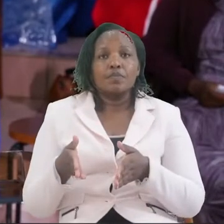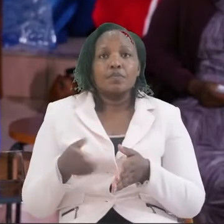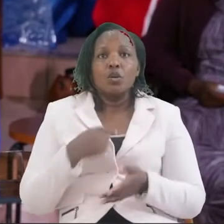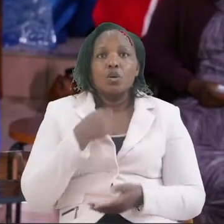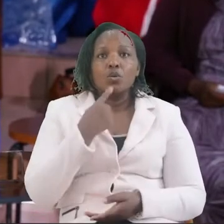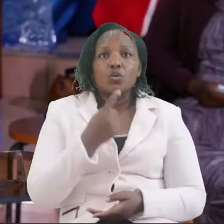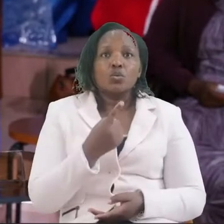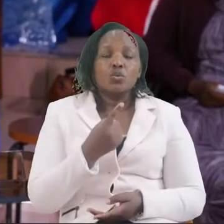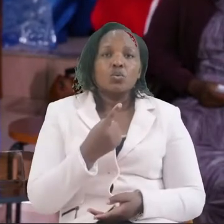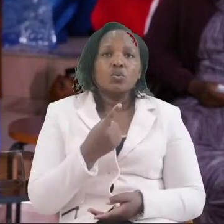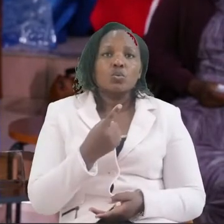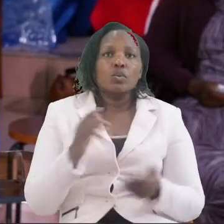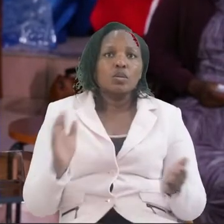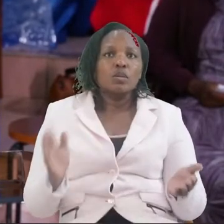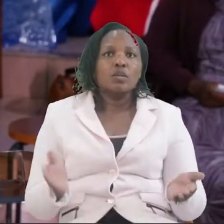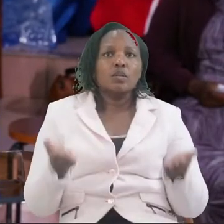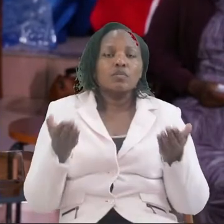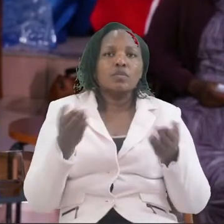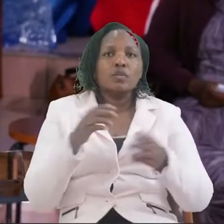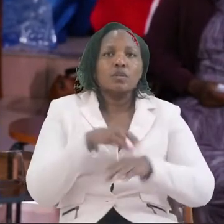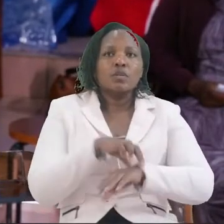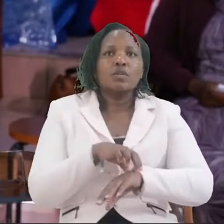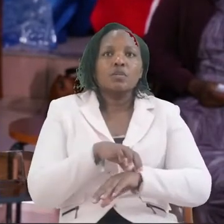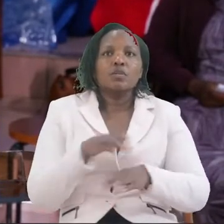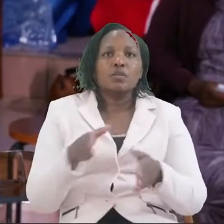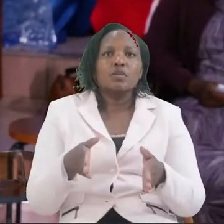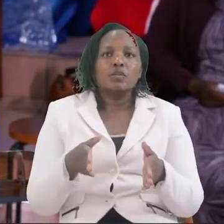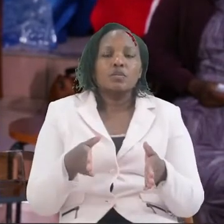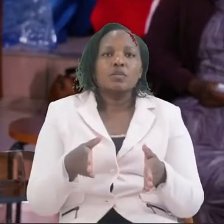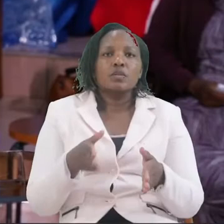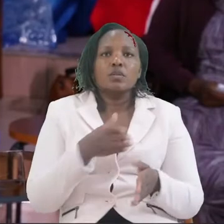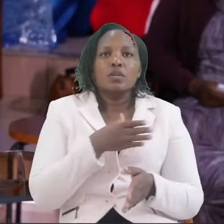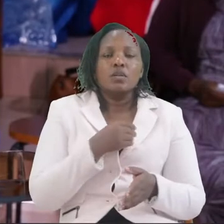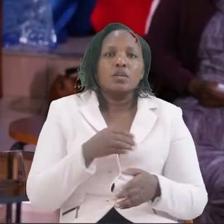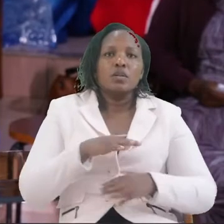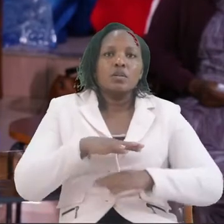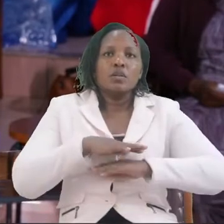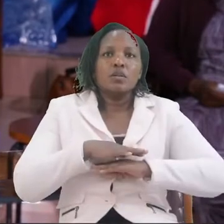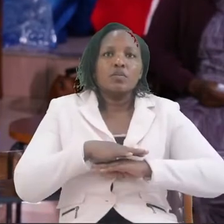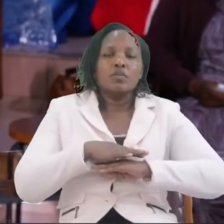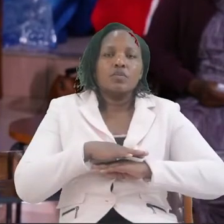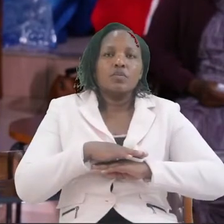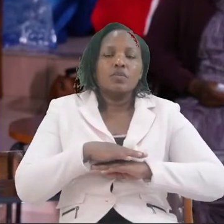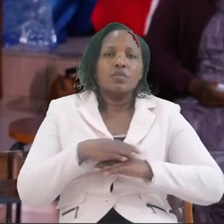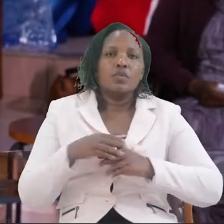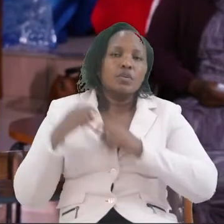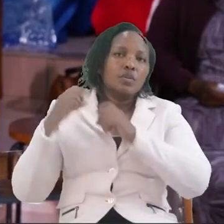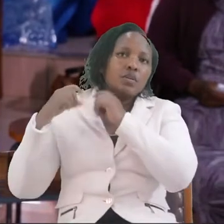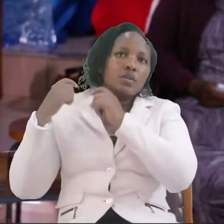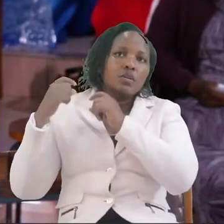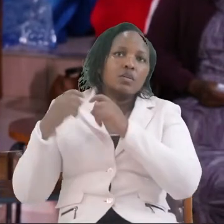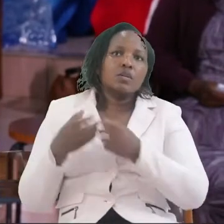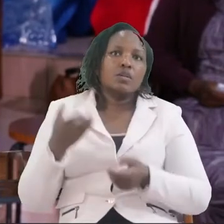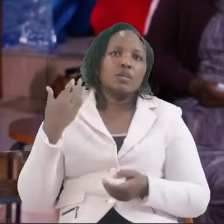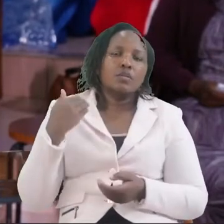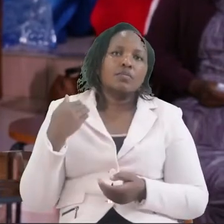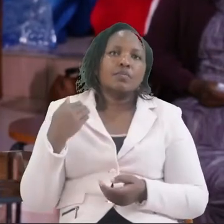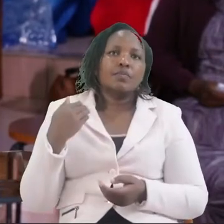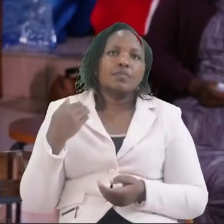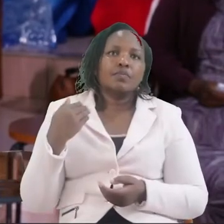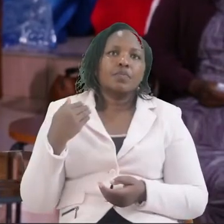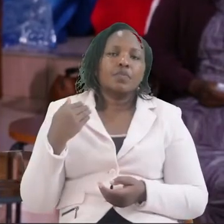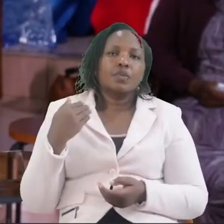ili kuinua nchi hii na kuaridhisha urithi uliokuwa ukiwa.